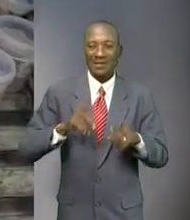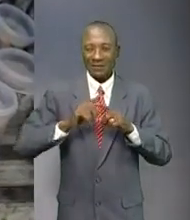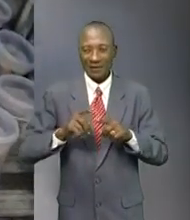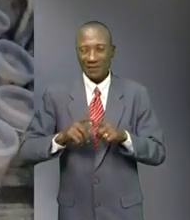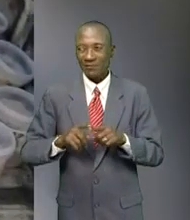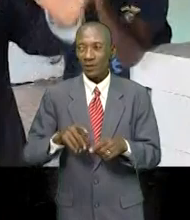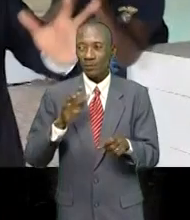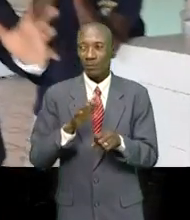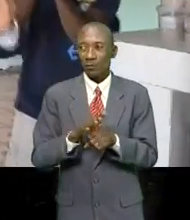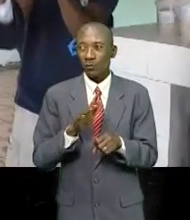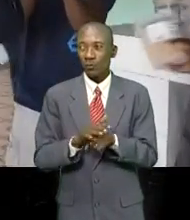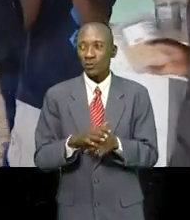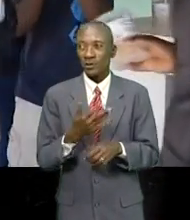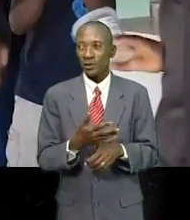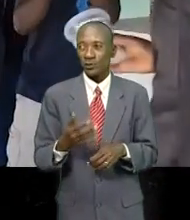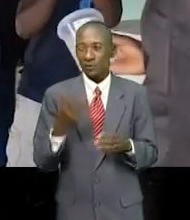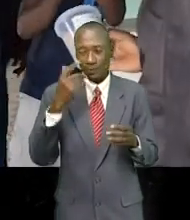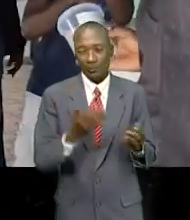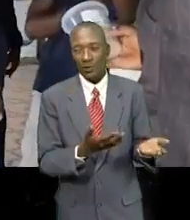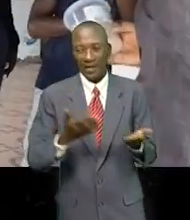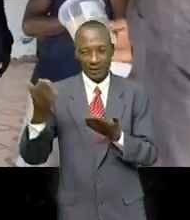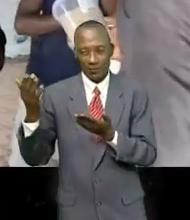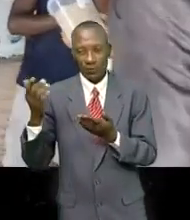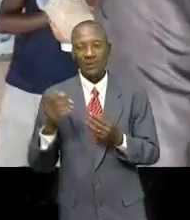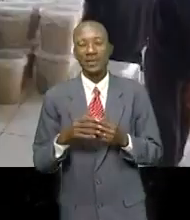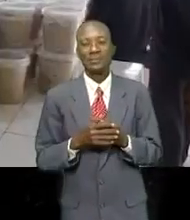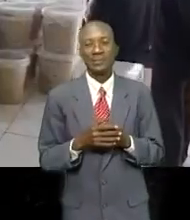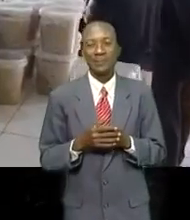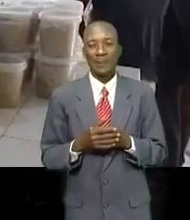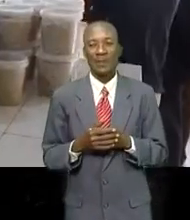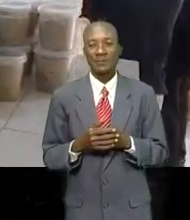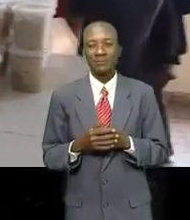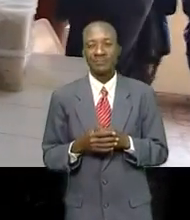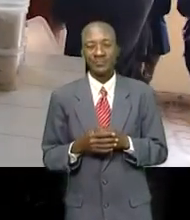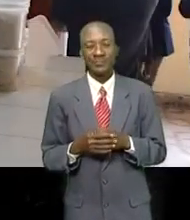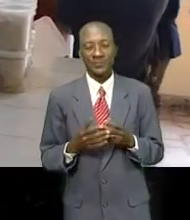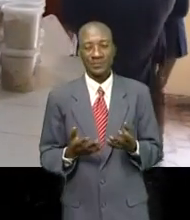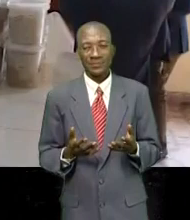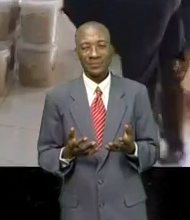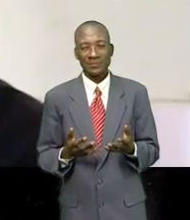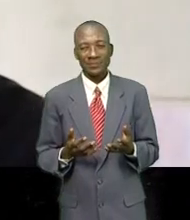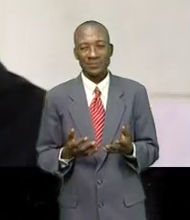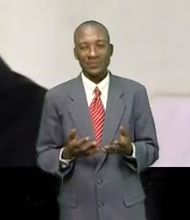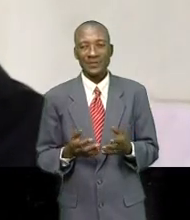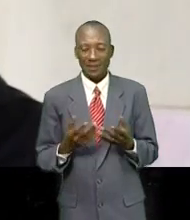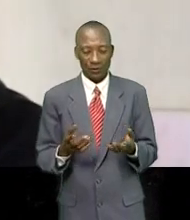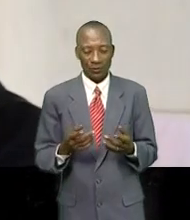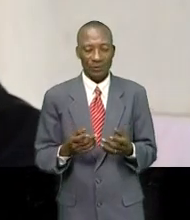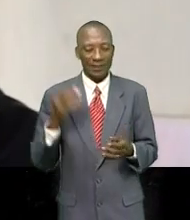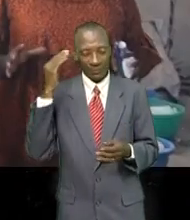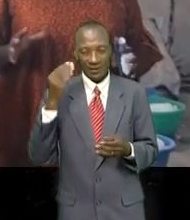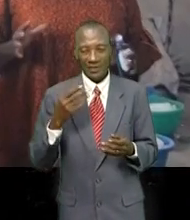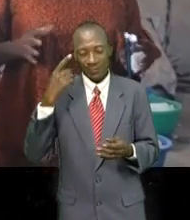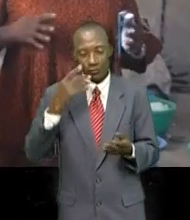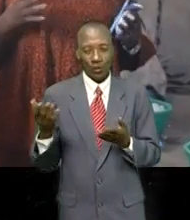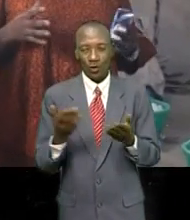est variée et peut faire face à la compétition sur le marché africain. Chantre de la ZLECAF, le ministre du Commerce extérieur, Jean-Lucien